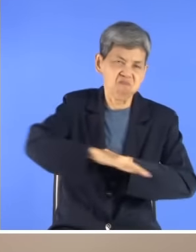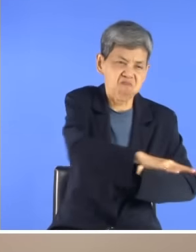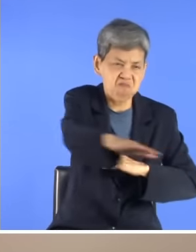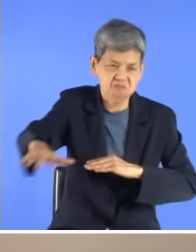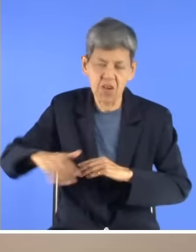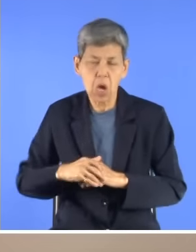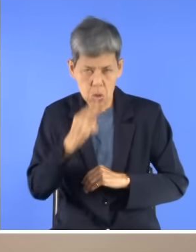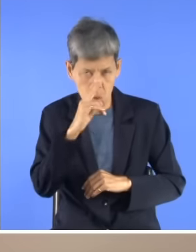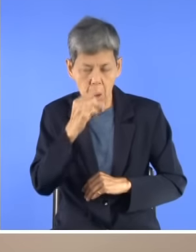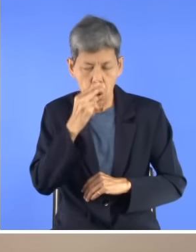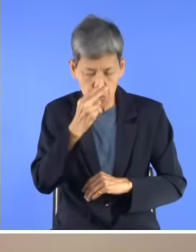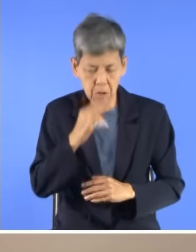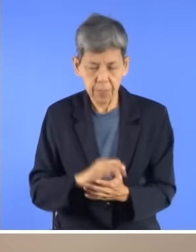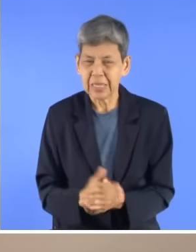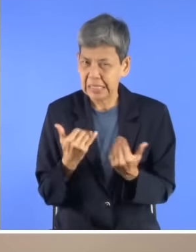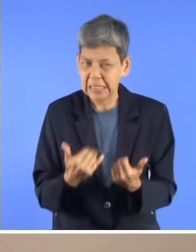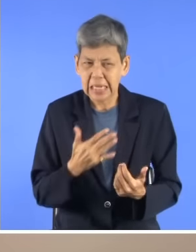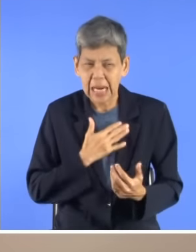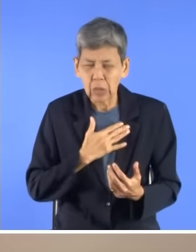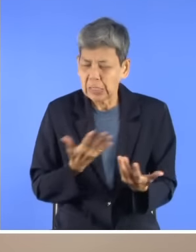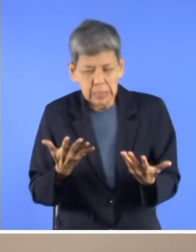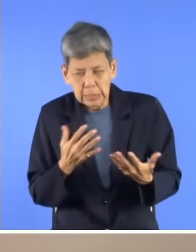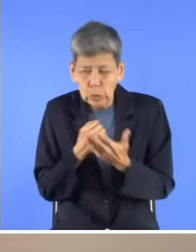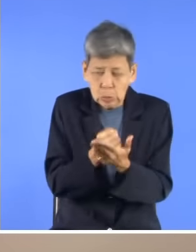ฟังข่าวได้เลยครับผมตอนนี้เราพยายามยื้อกันอยู่นะครับ